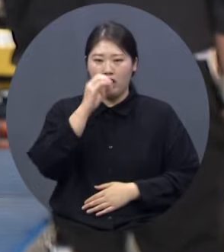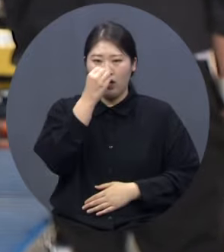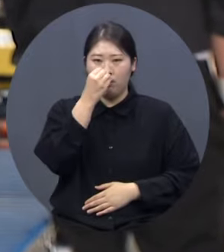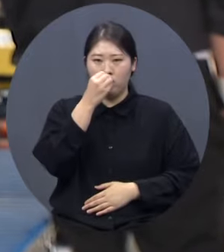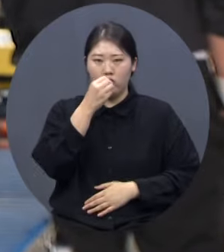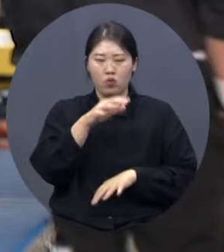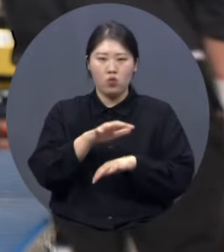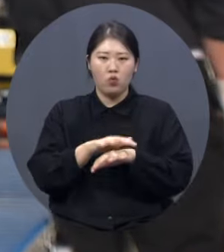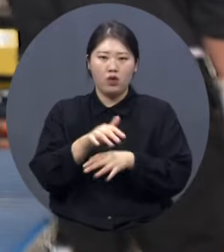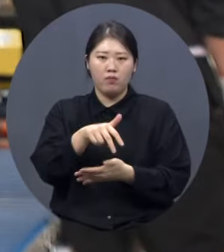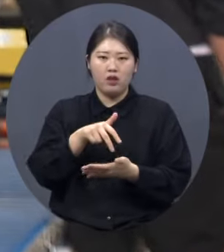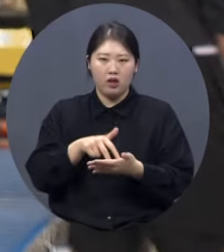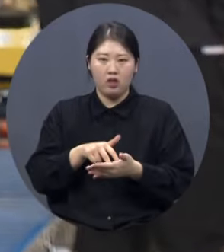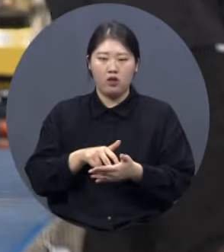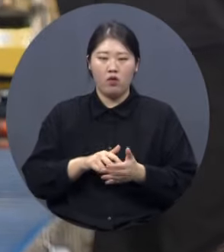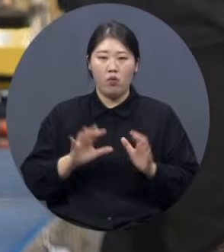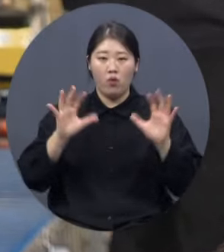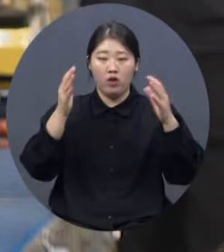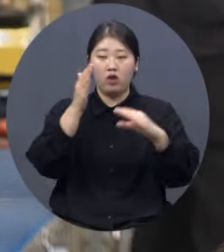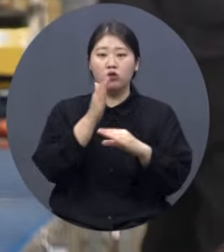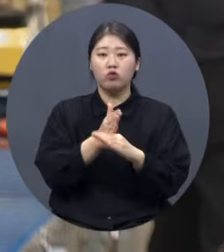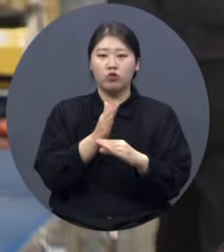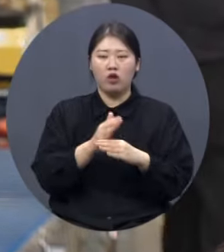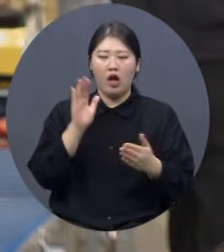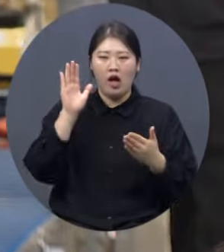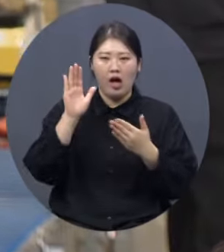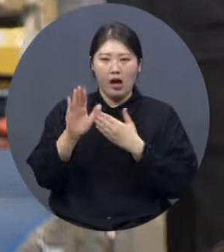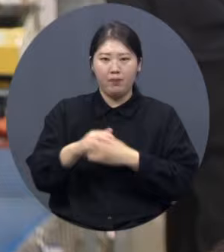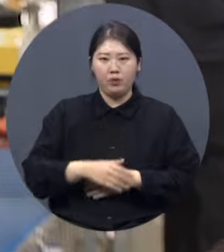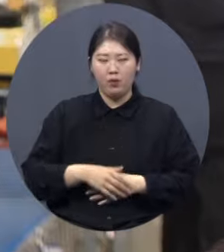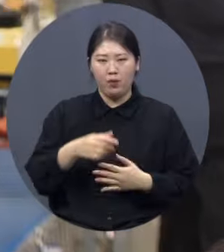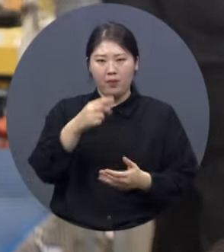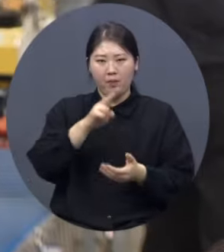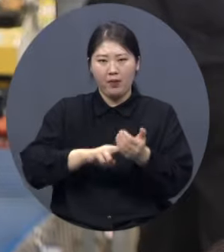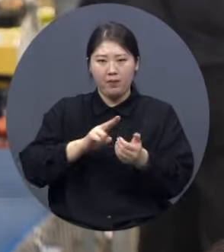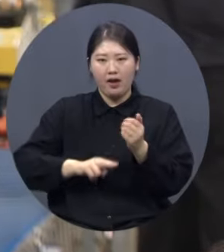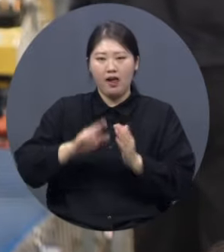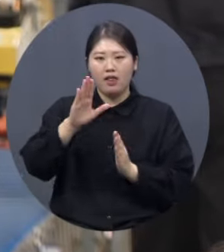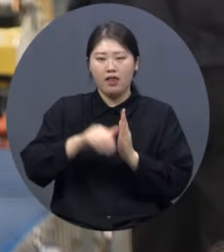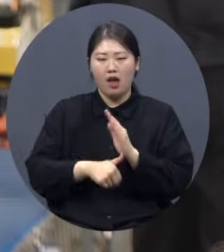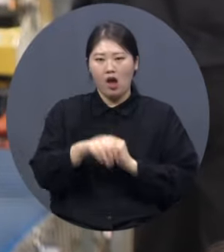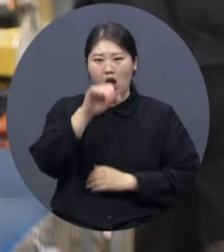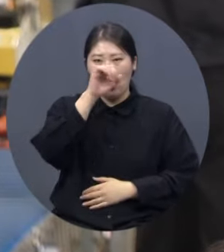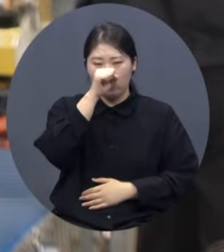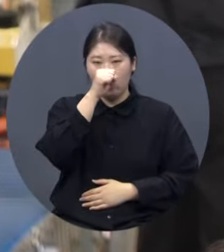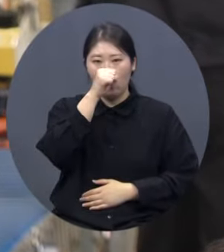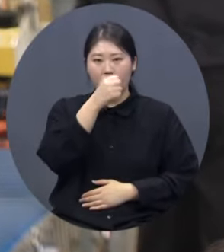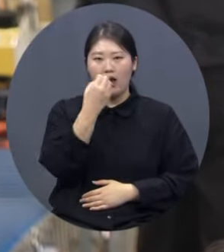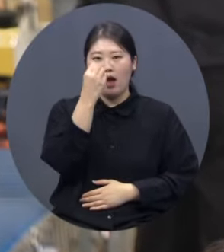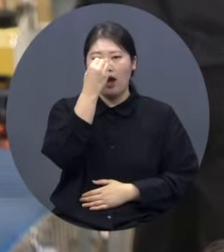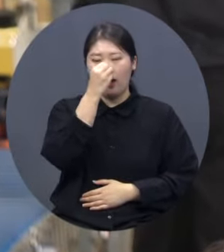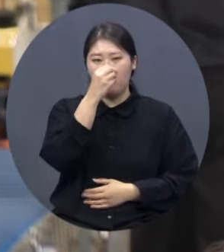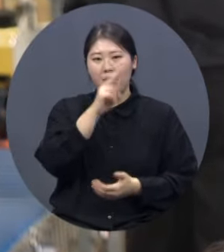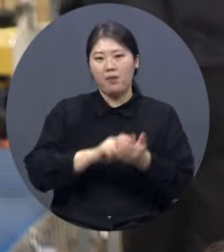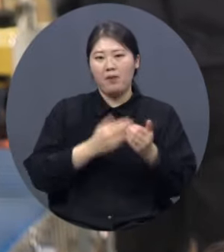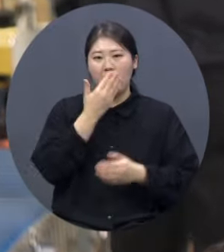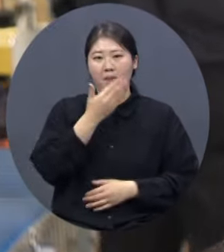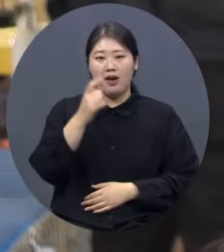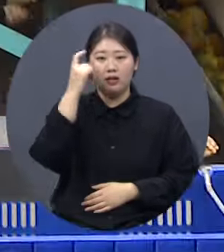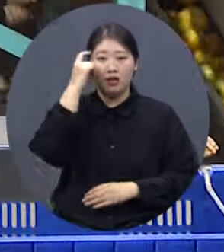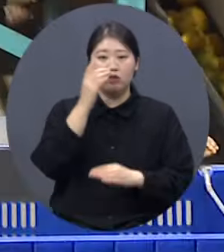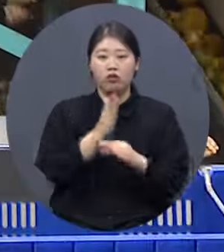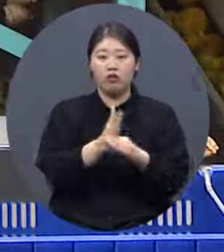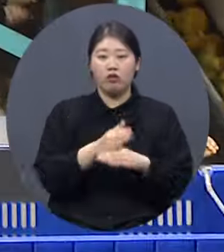호응이 좋다고 봅니다. 앞으로 이제 그 출하 과정에서도 좋은 품질이 가능하지 않을까 저는 그렇게 생각을 하고